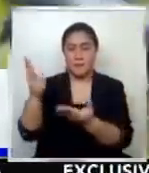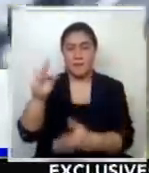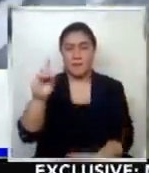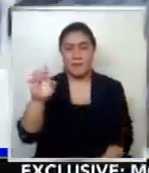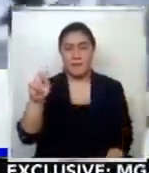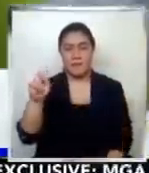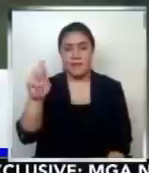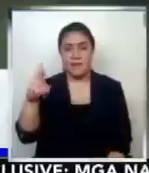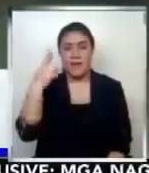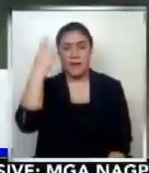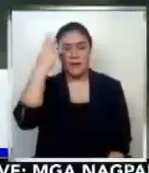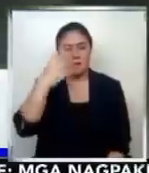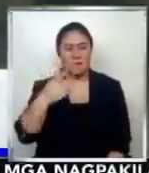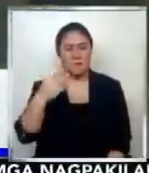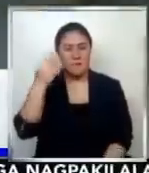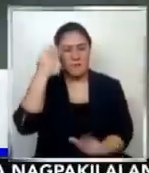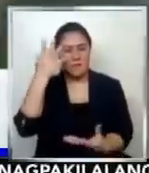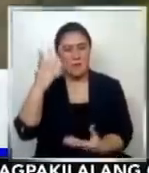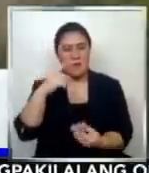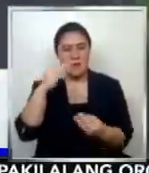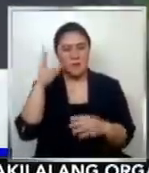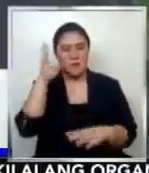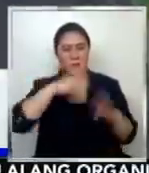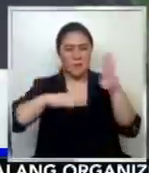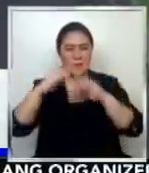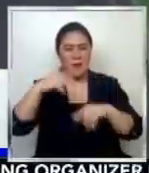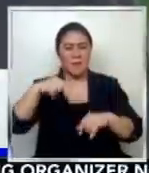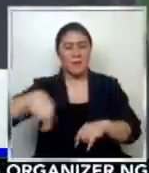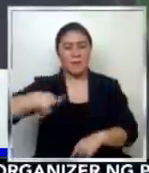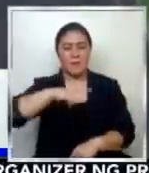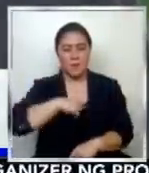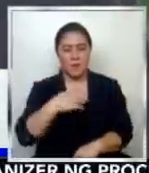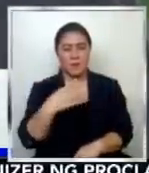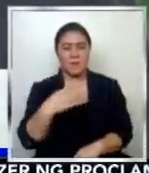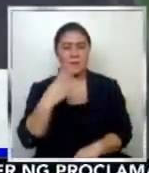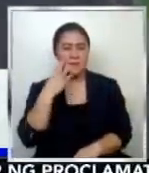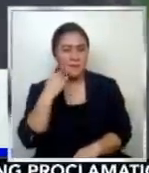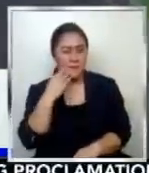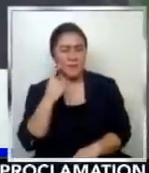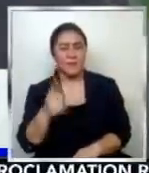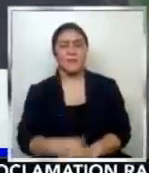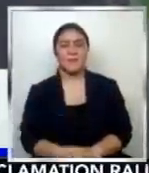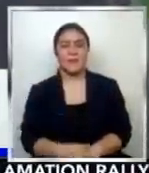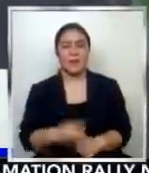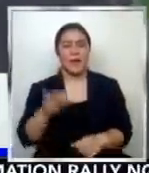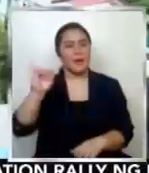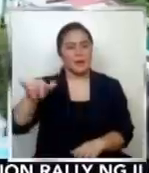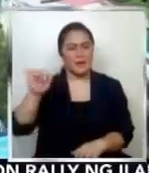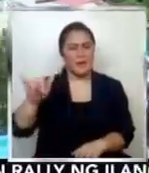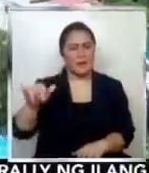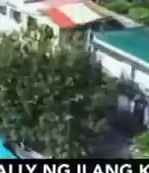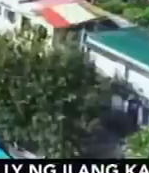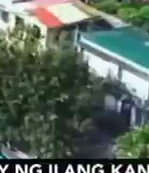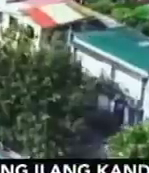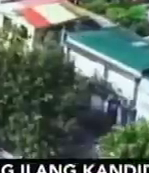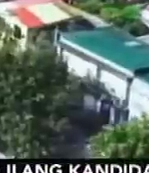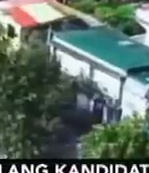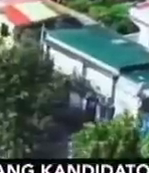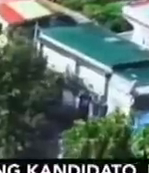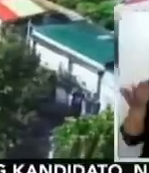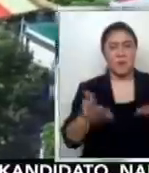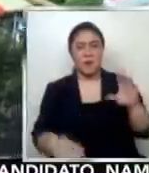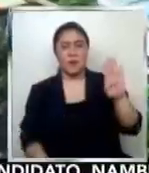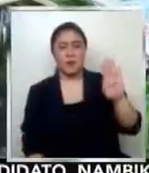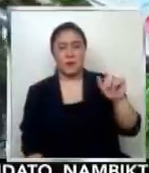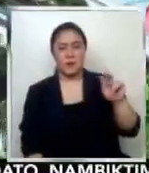sa Banton. Nakatanggap nga kami ng complaint from the LGU of Banton Island. Nag-send kami ng